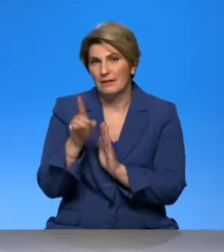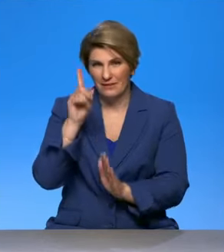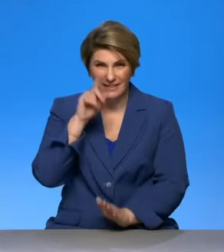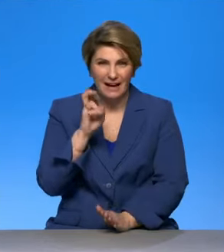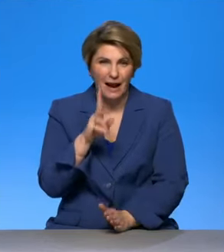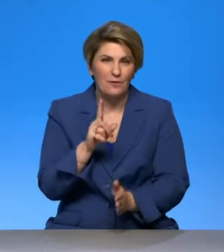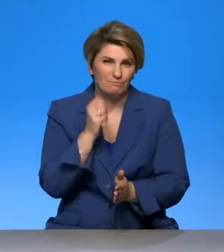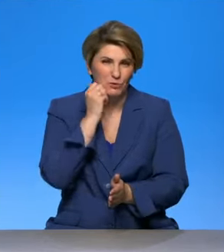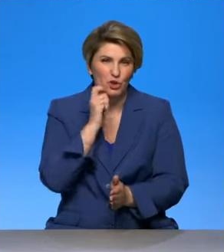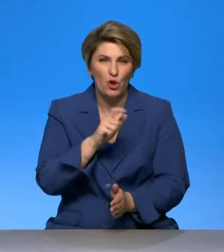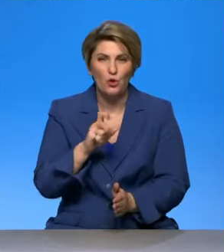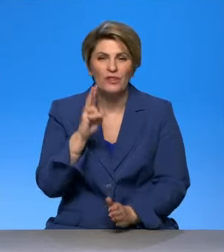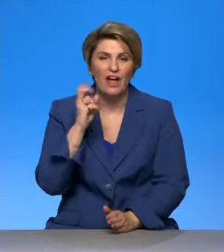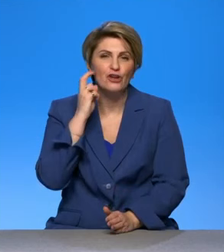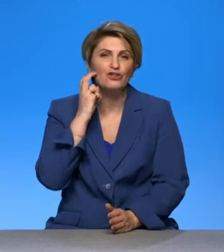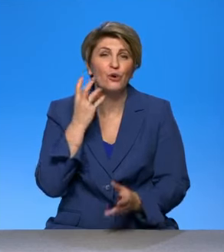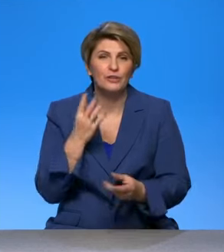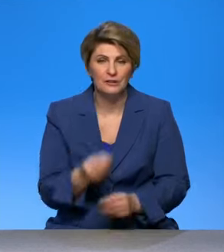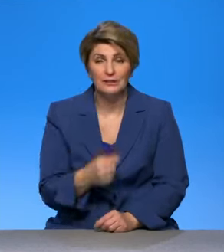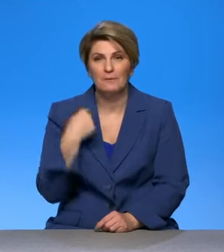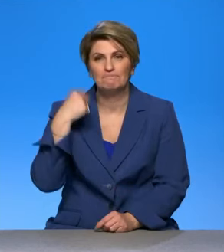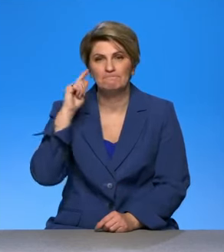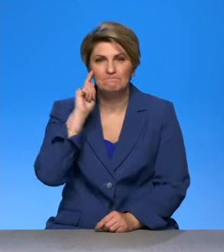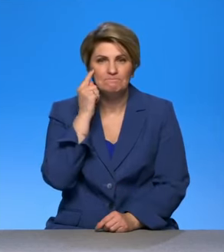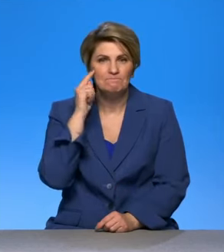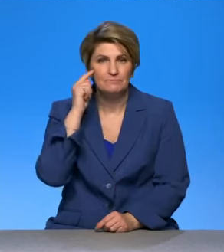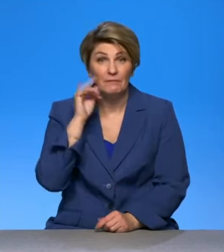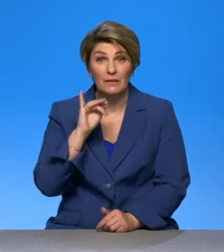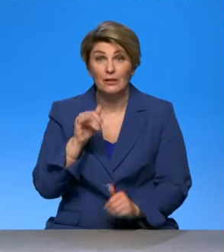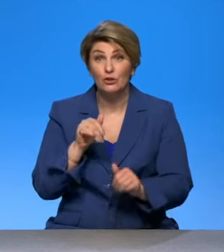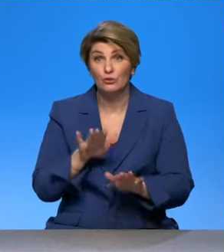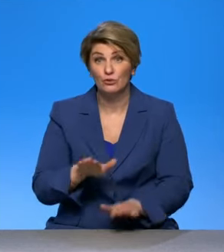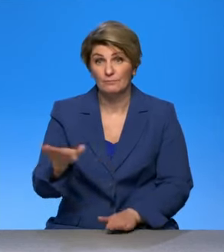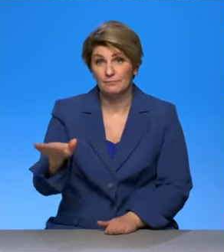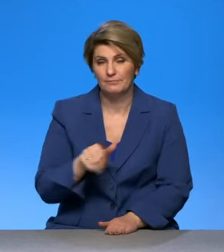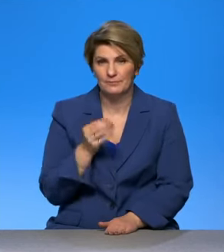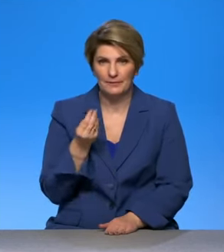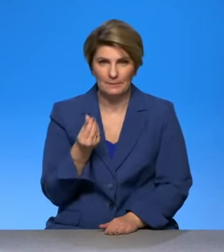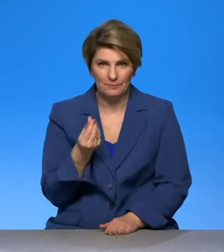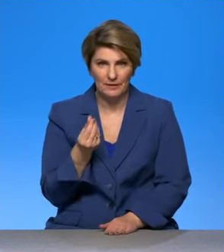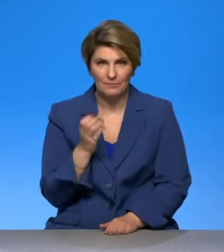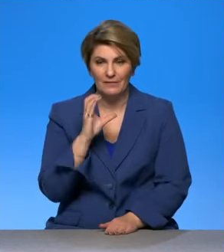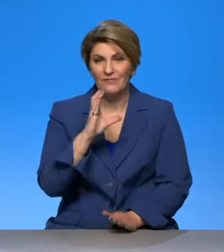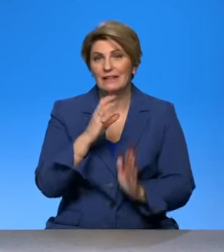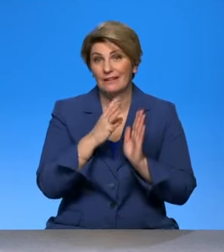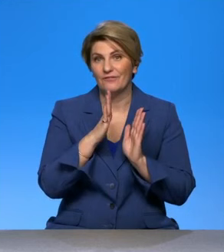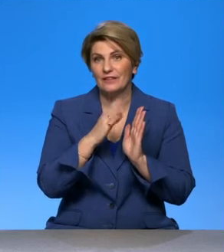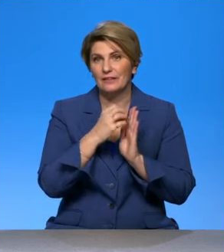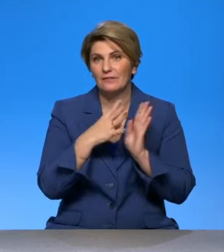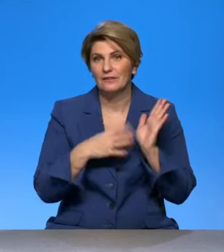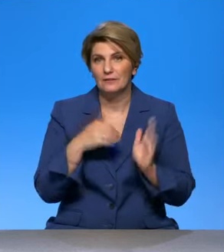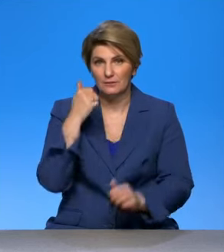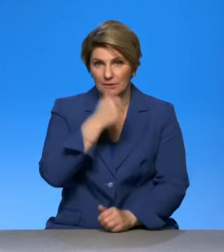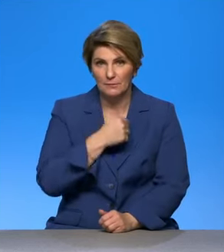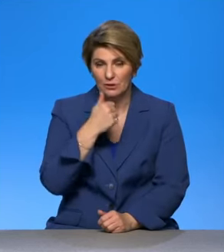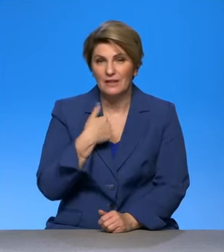день. Угу. Подумала очень хорошо и решила взять кредит. Вот в 19-м году, правда, я взяла